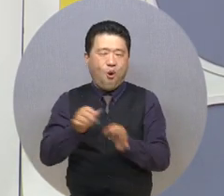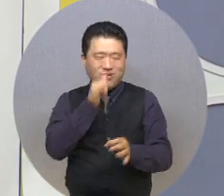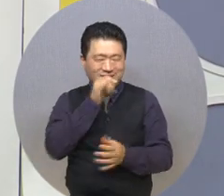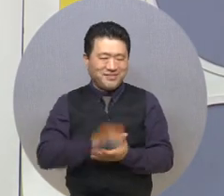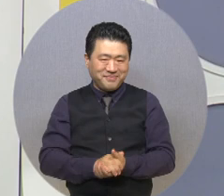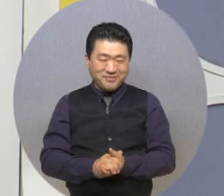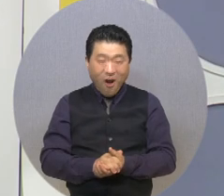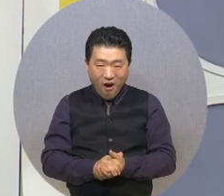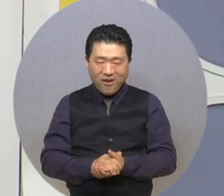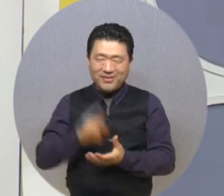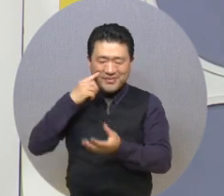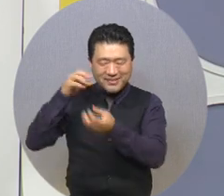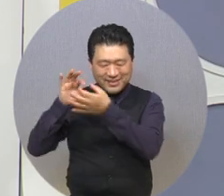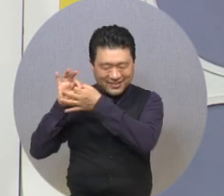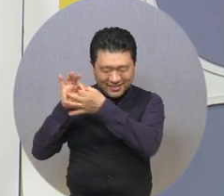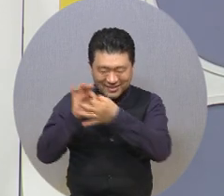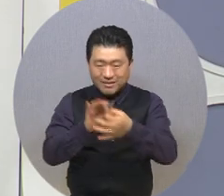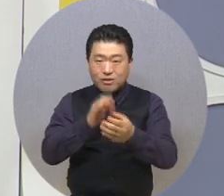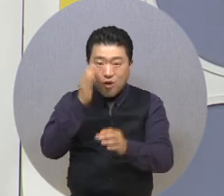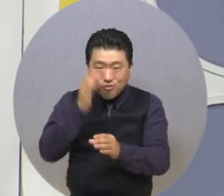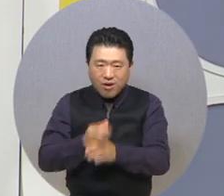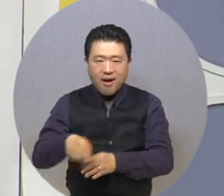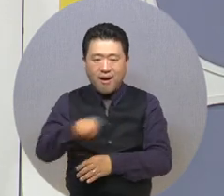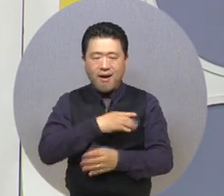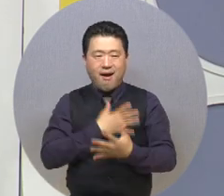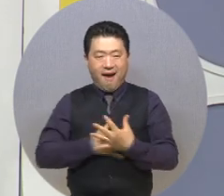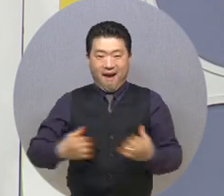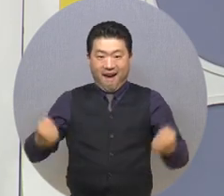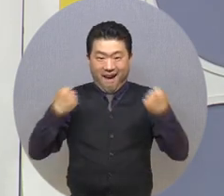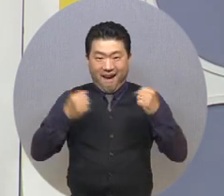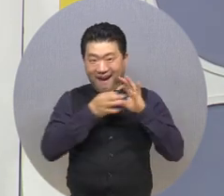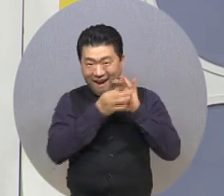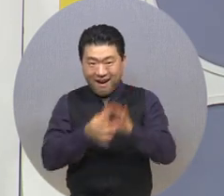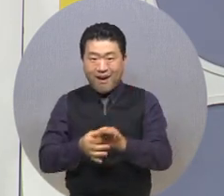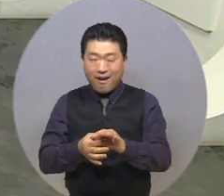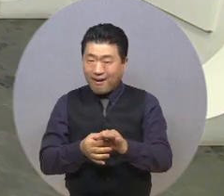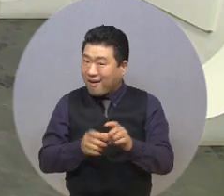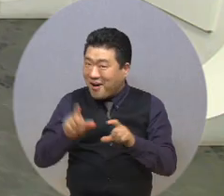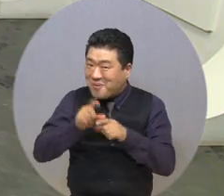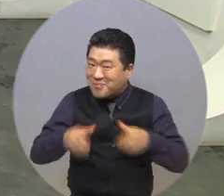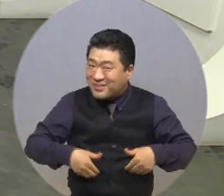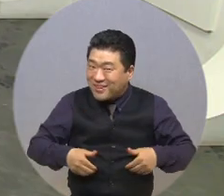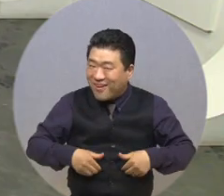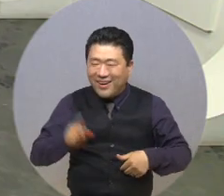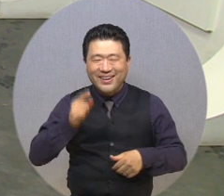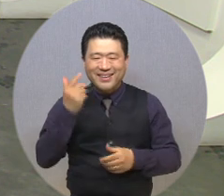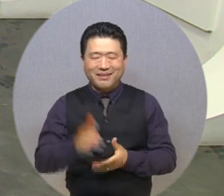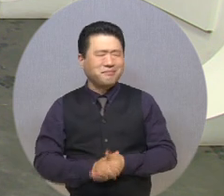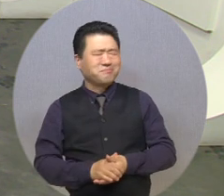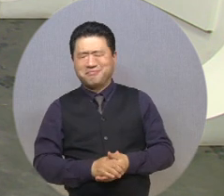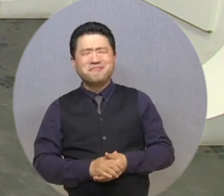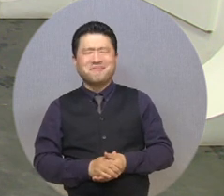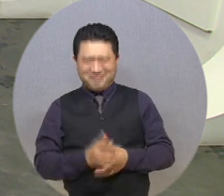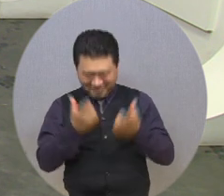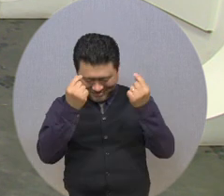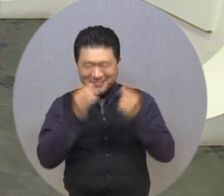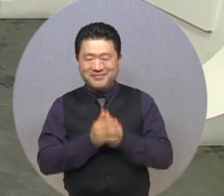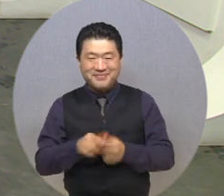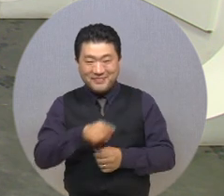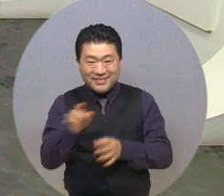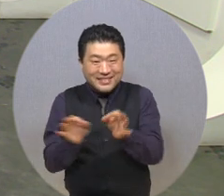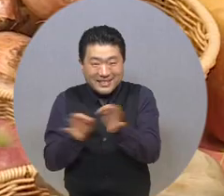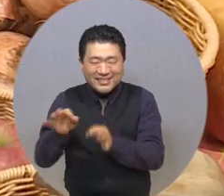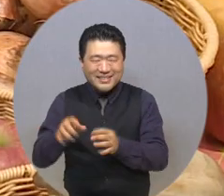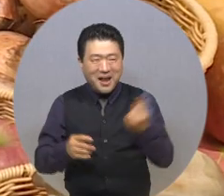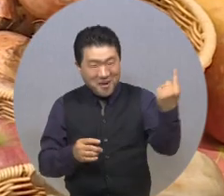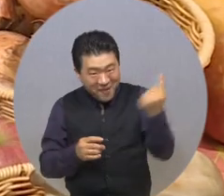이렇게 하시다 보면은 뭐 가족들의 건강 뭐 따로 챙겨야 될까요? 필요 없습니다. 남도장터에